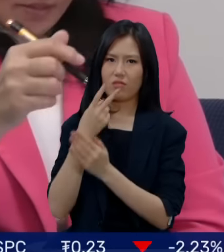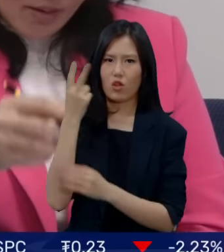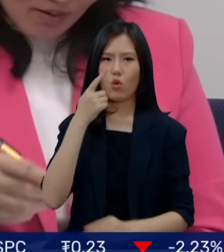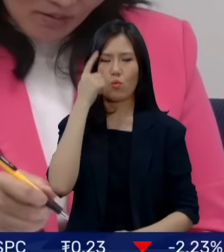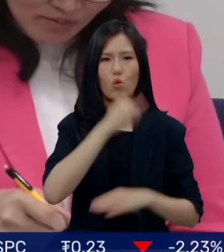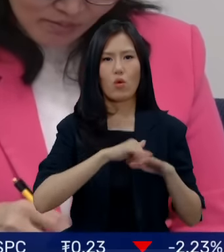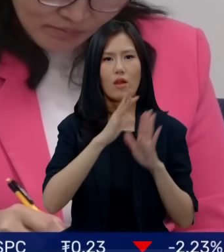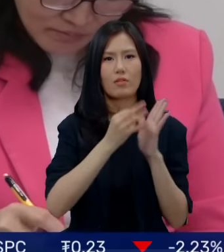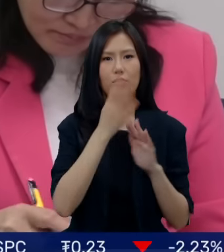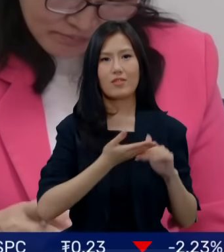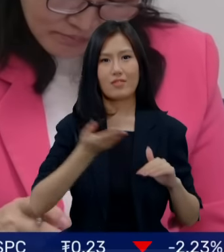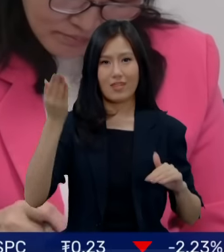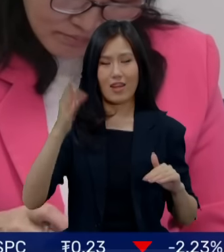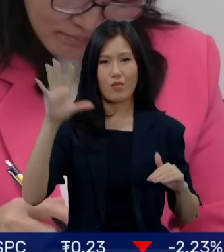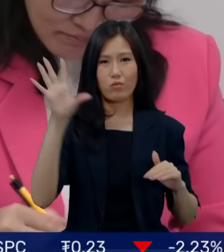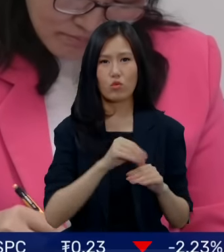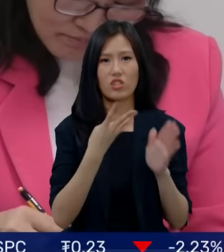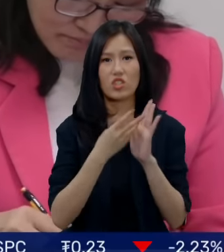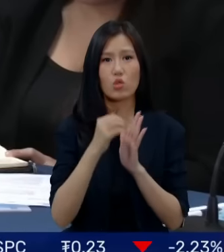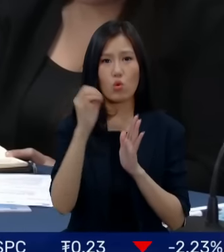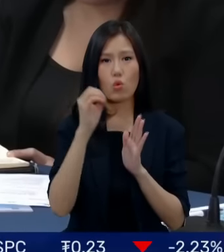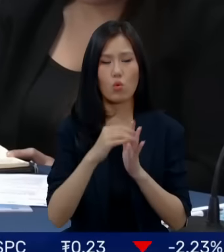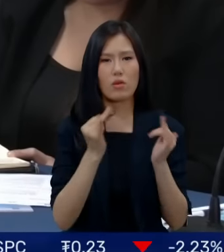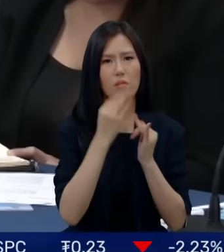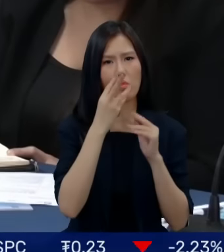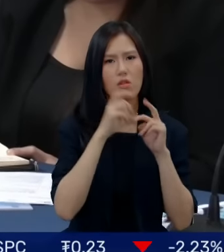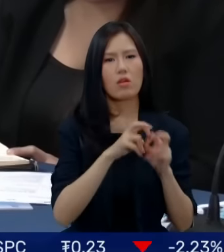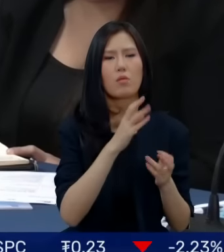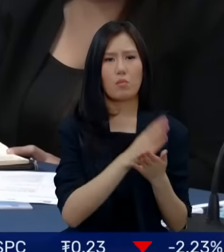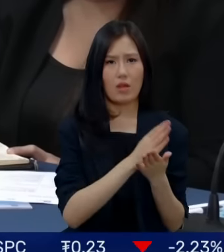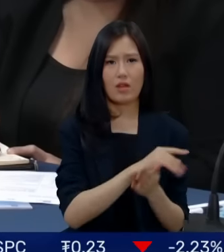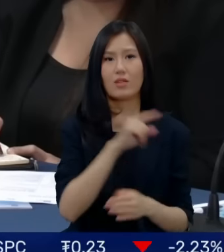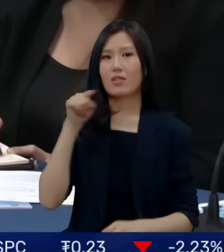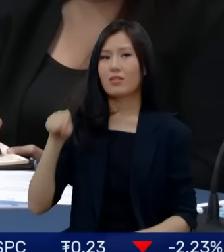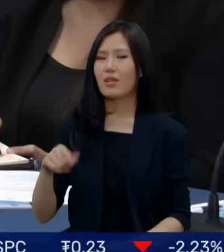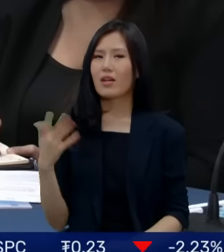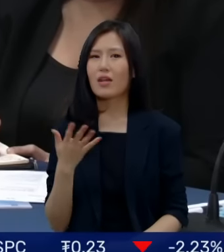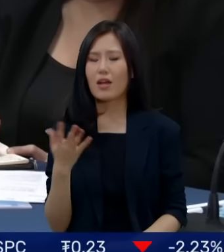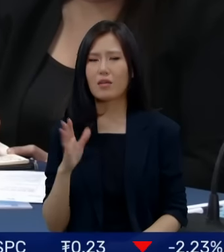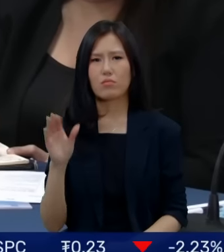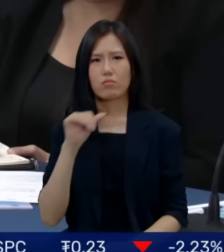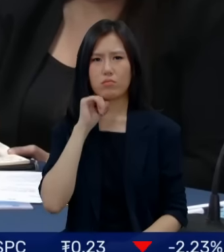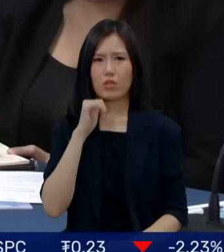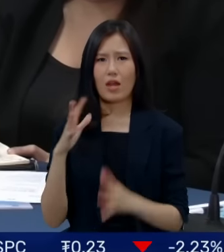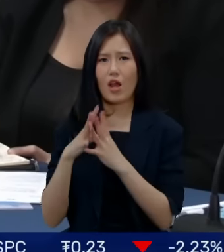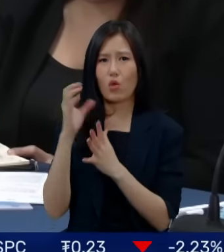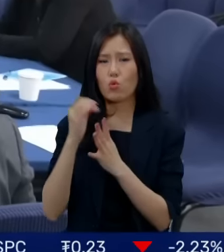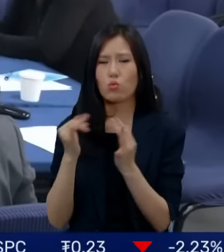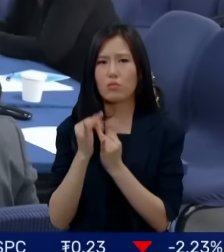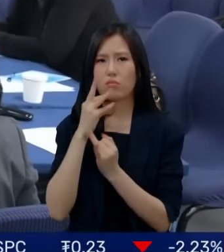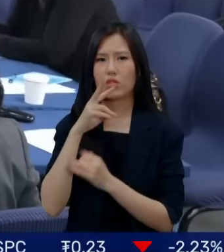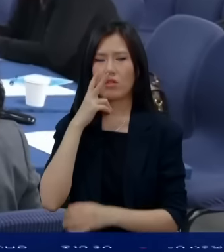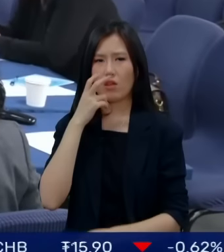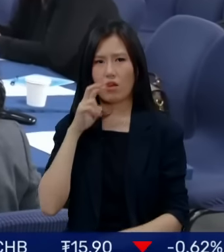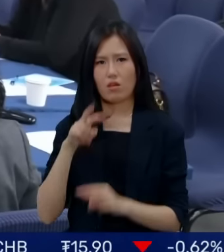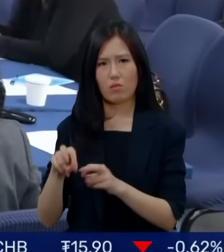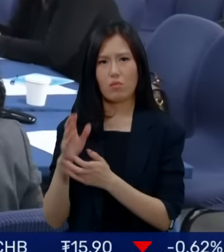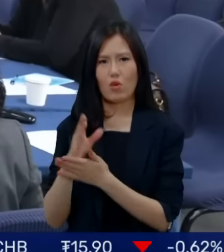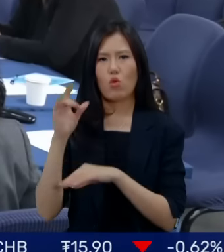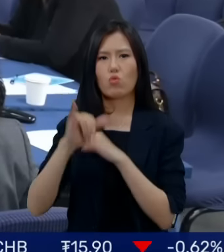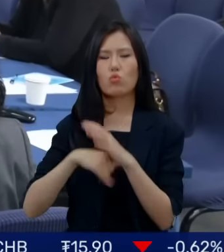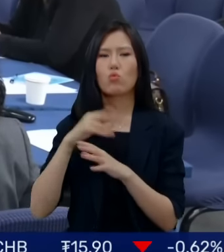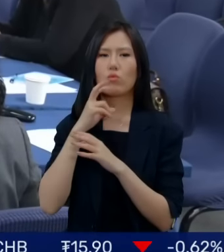хүмүүсийн 90% нь сошиал орчноос мэдээлэл авдаг гэсэн судалгаа бий. За гэтэл эсэргээрэ тус улсад 10% нь цахим орчноос мэдээлэл авдаг тухай олон улсын судлаач